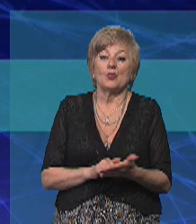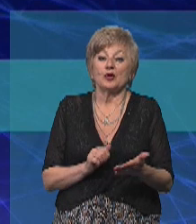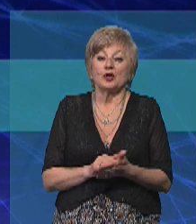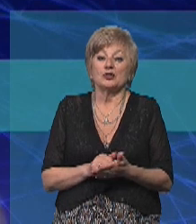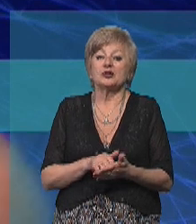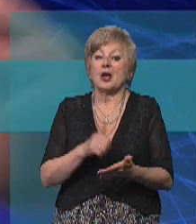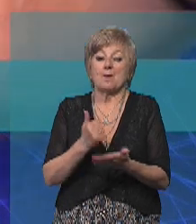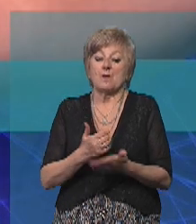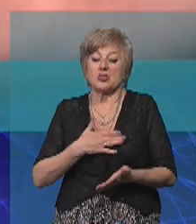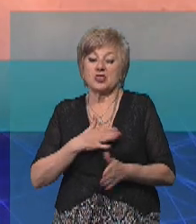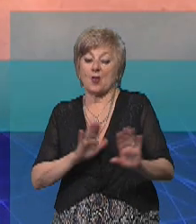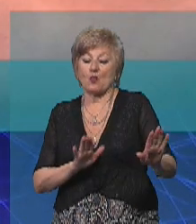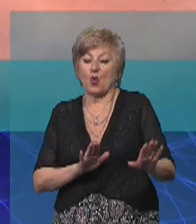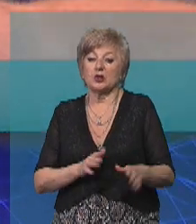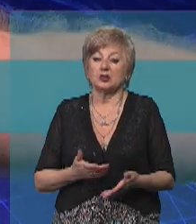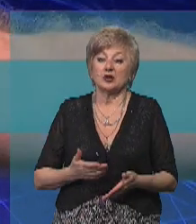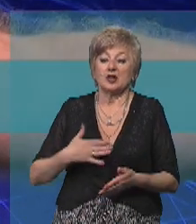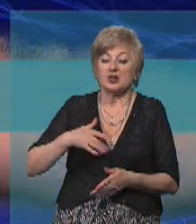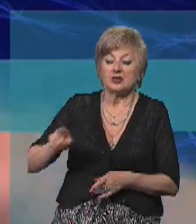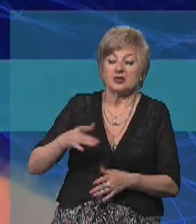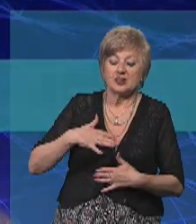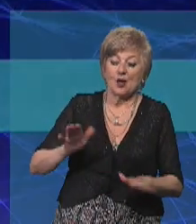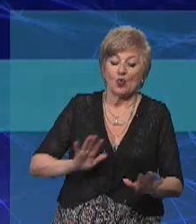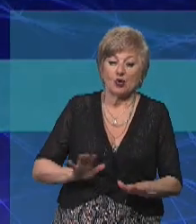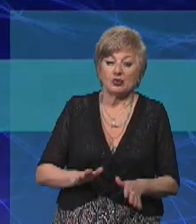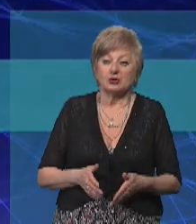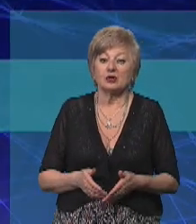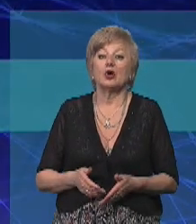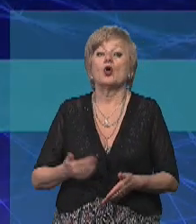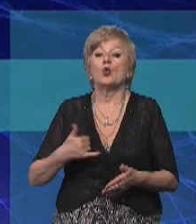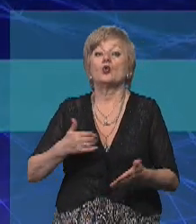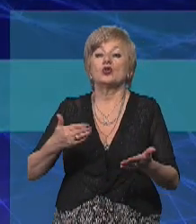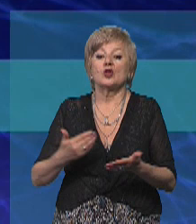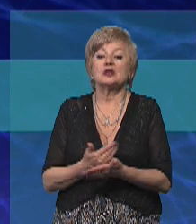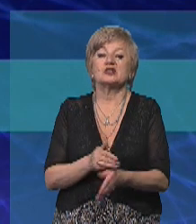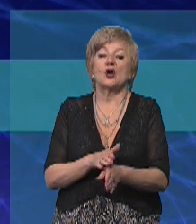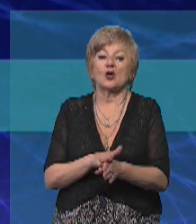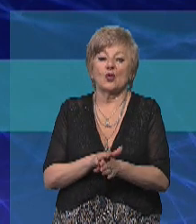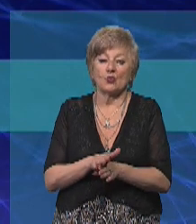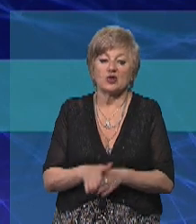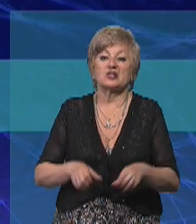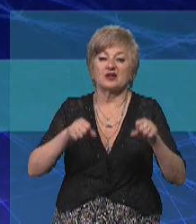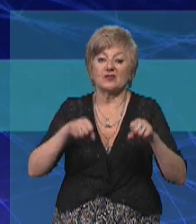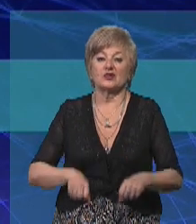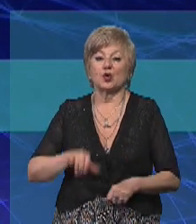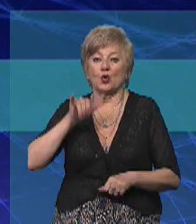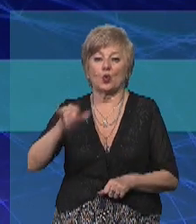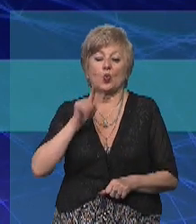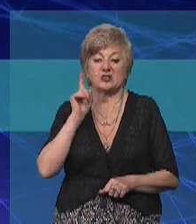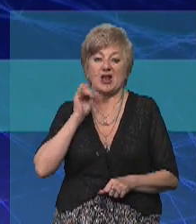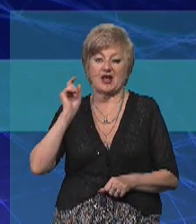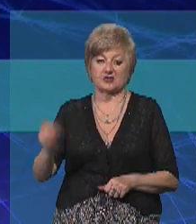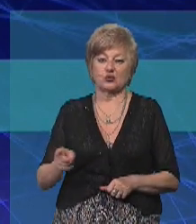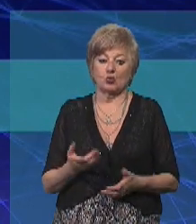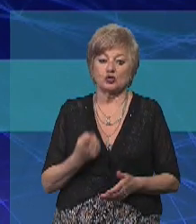прем'єр не мій. Я не знаю, це не мої повноваження, все. У нас зараз абсолютна влада в руках Зеленського. От навіть